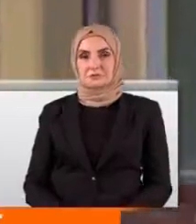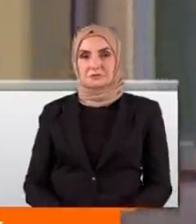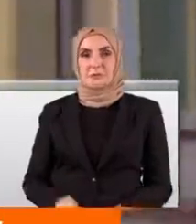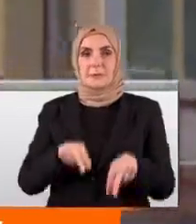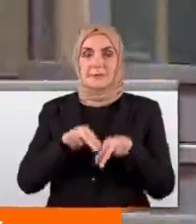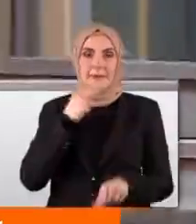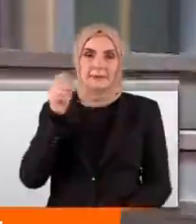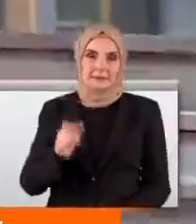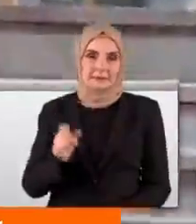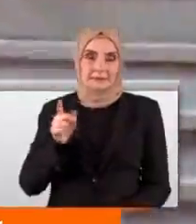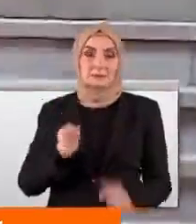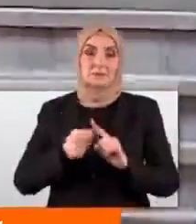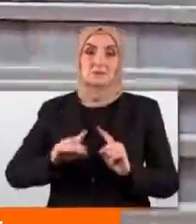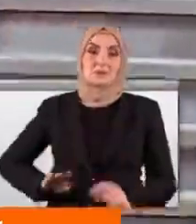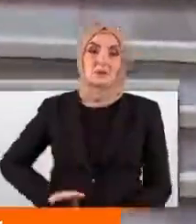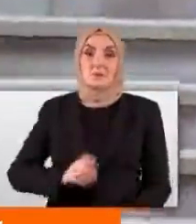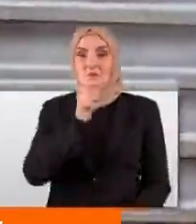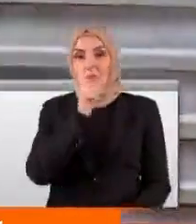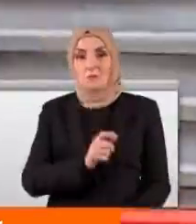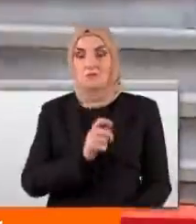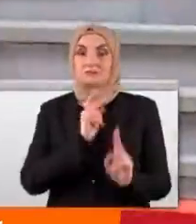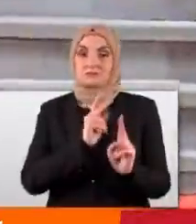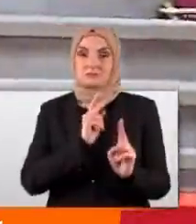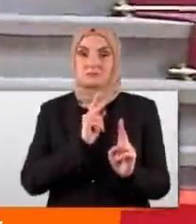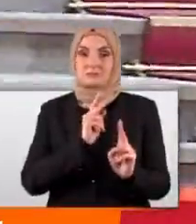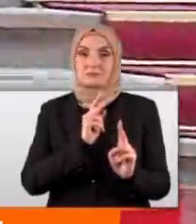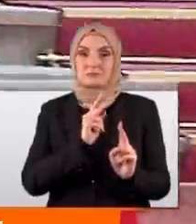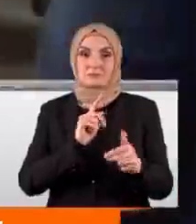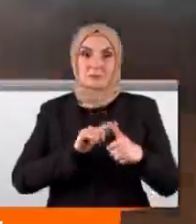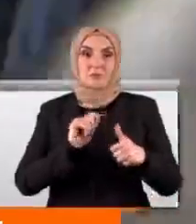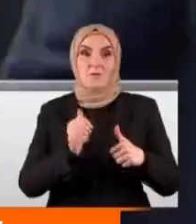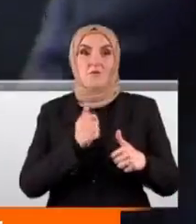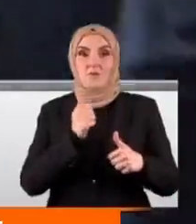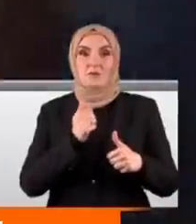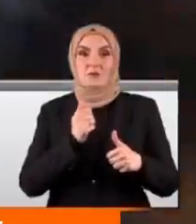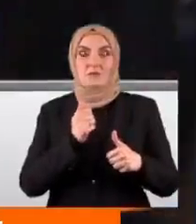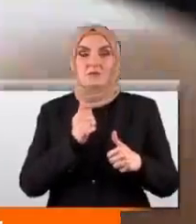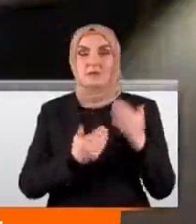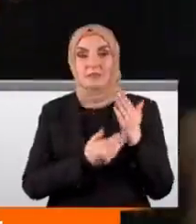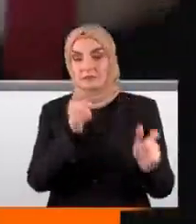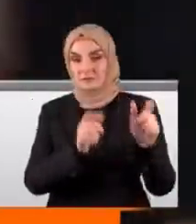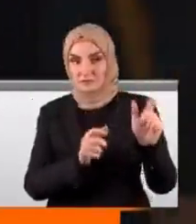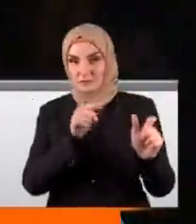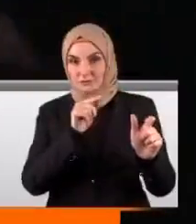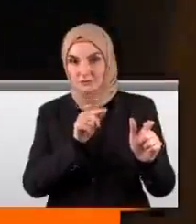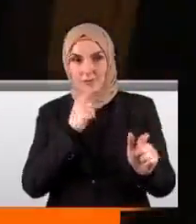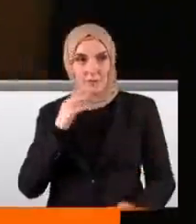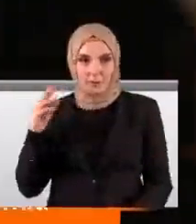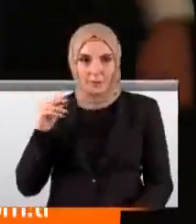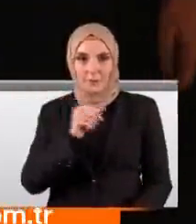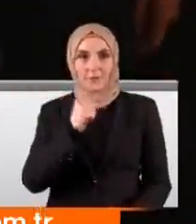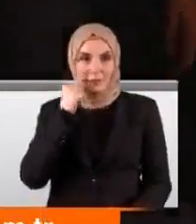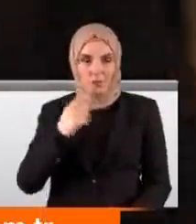Meral Akşener'in Kılıçdaroğlu'nun A takımını bu sözlerle topa tutmasının ardından CHP'de yer yerinden oynadı.